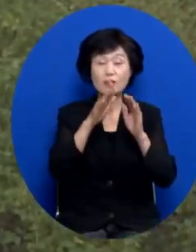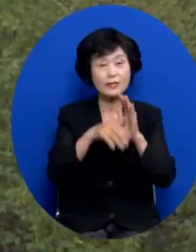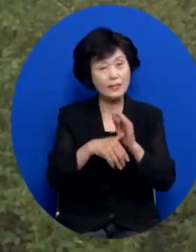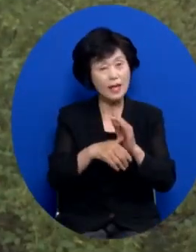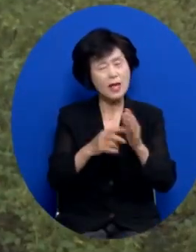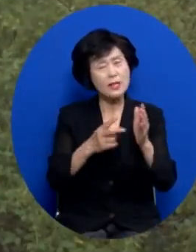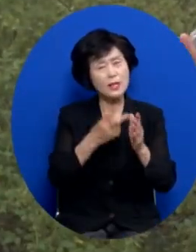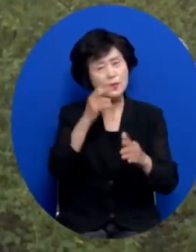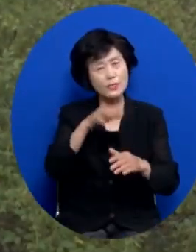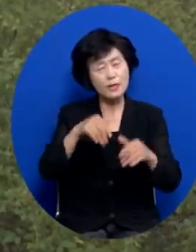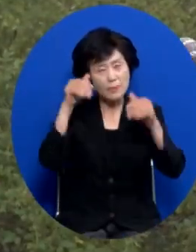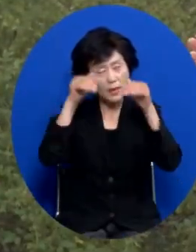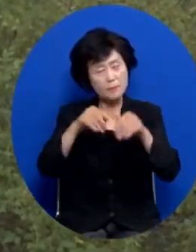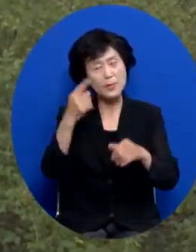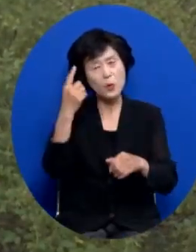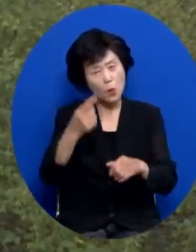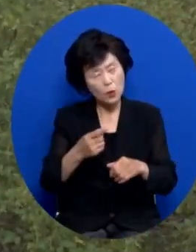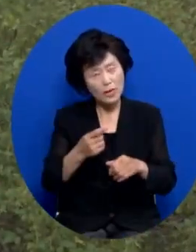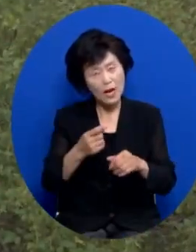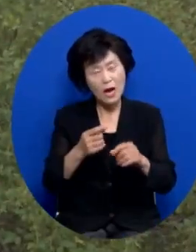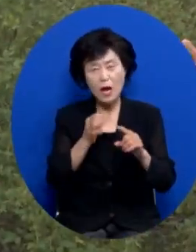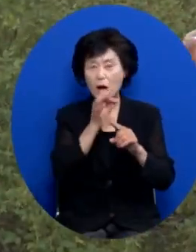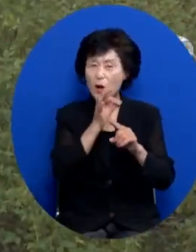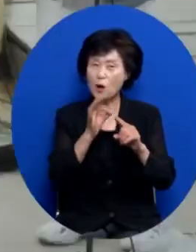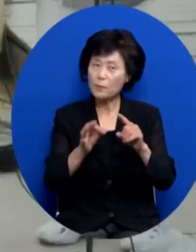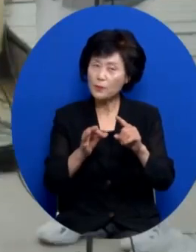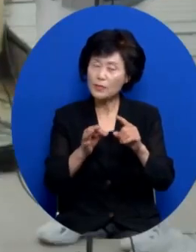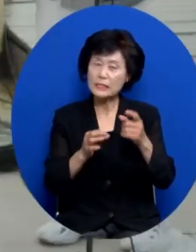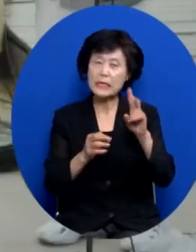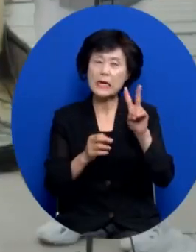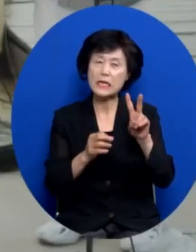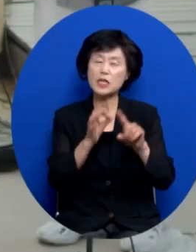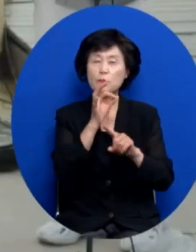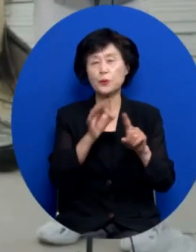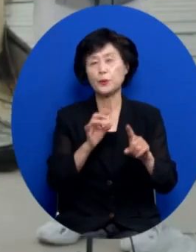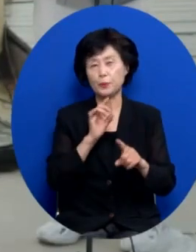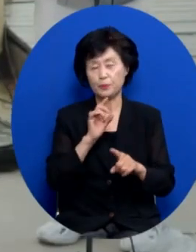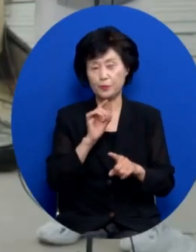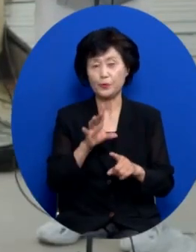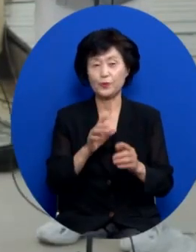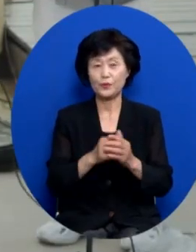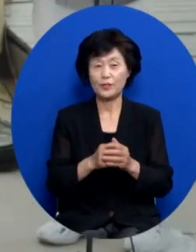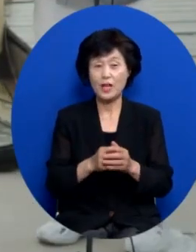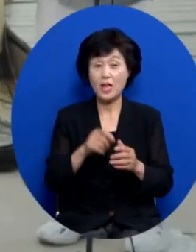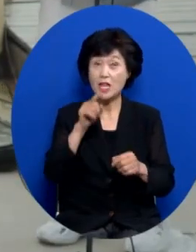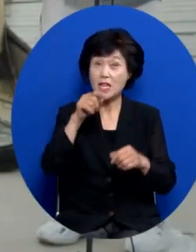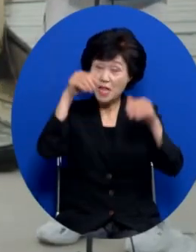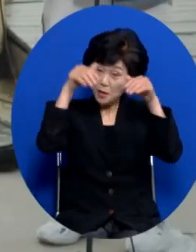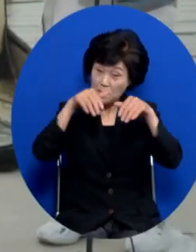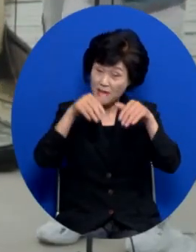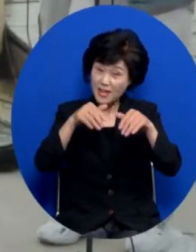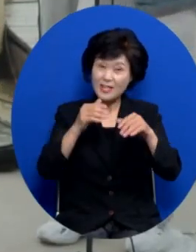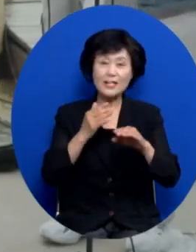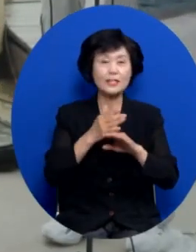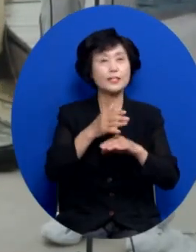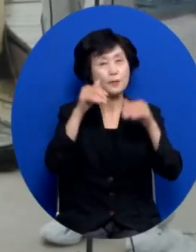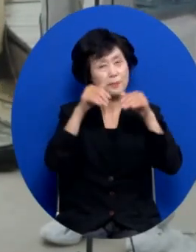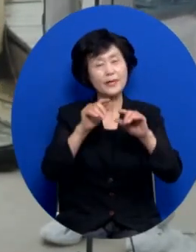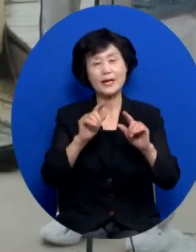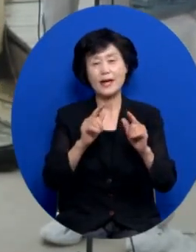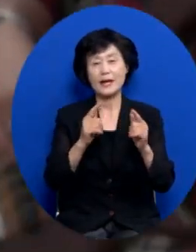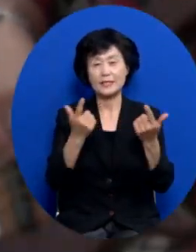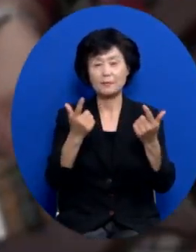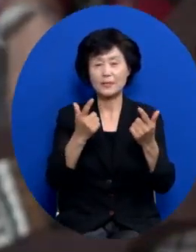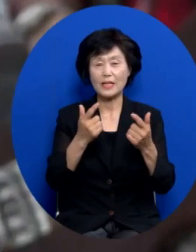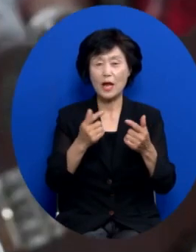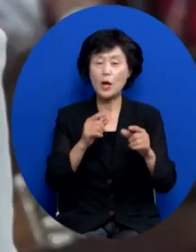올 확률은 2%밖에 되지 않습니다. This isn't the latter rains. They'll stop in March. It never rains in late